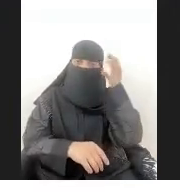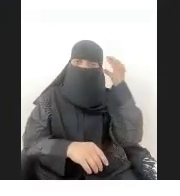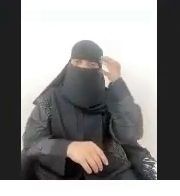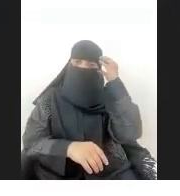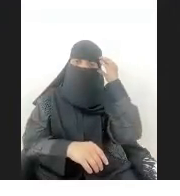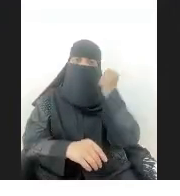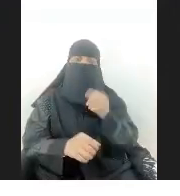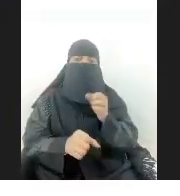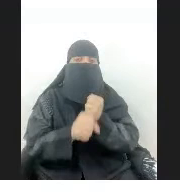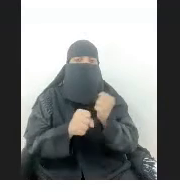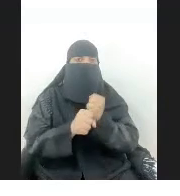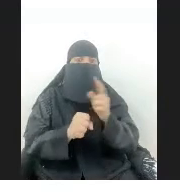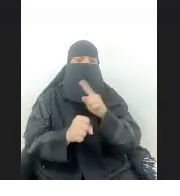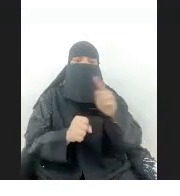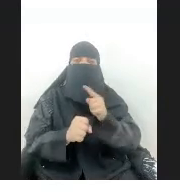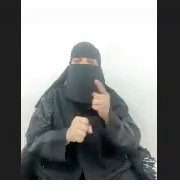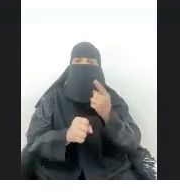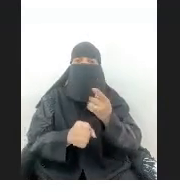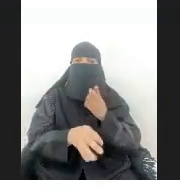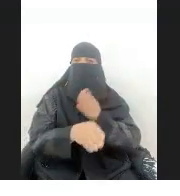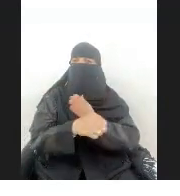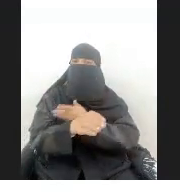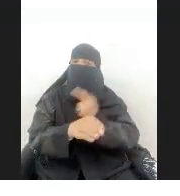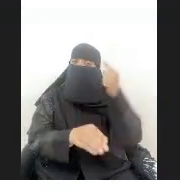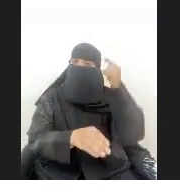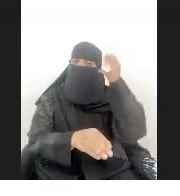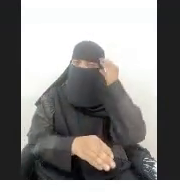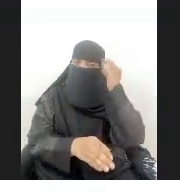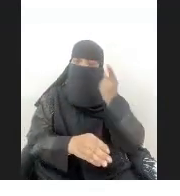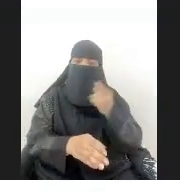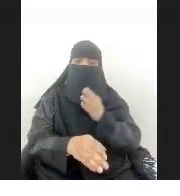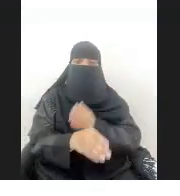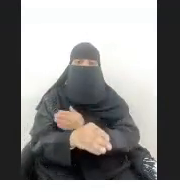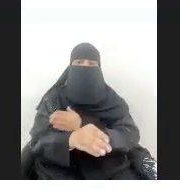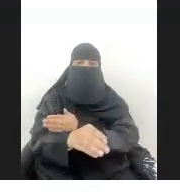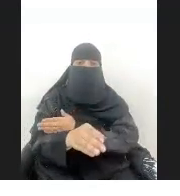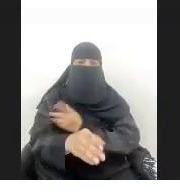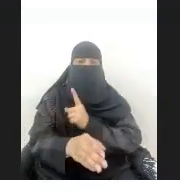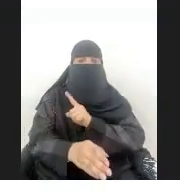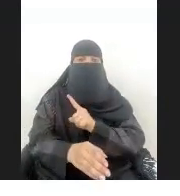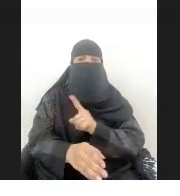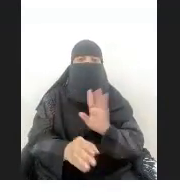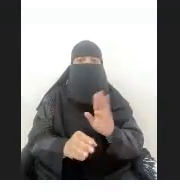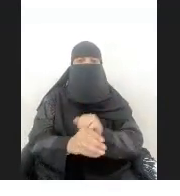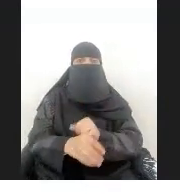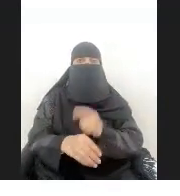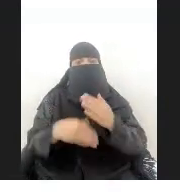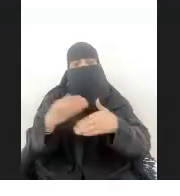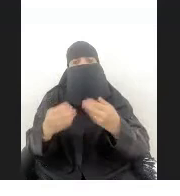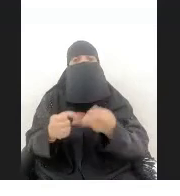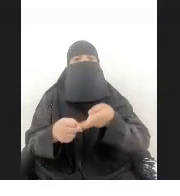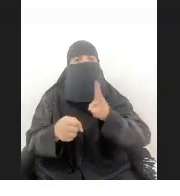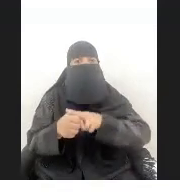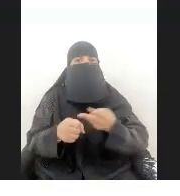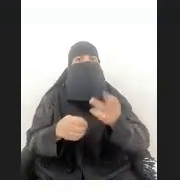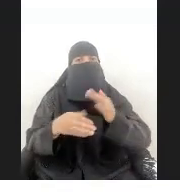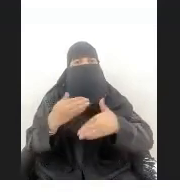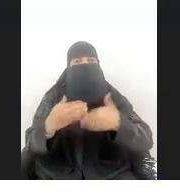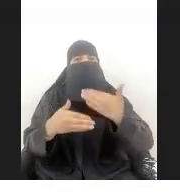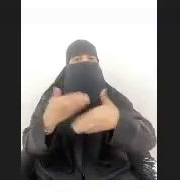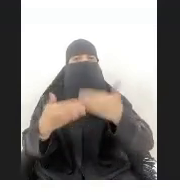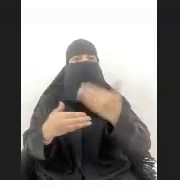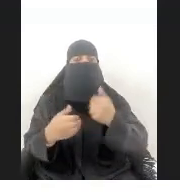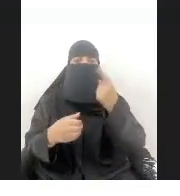ما نرهقها كثير، فبالتالي يكون اللود الكوجنيتيف لود أو العبء المعرفي قليل في كل مرة. كذلك نظرية القالب، كيف